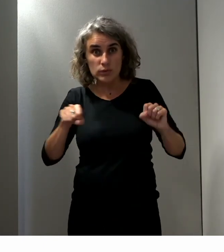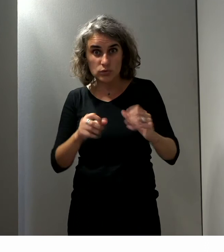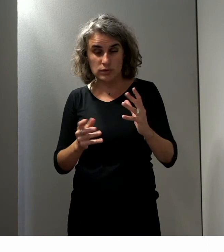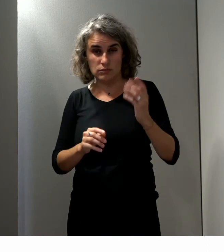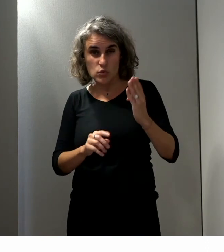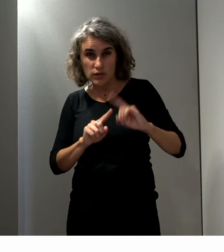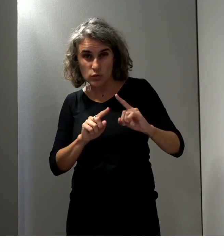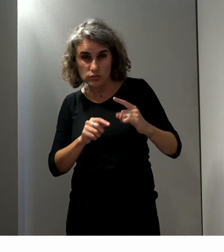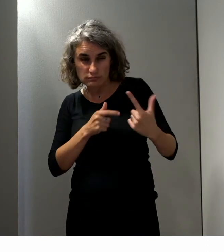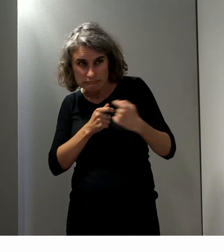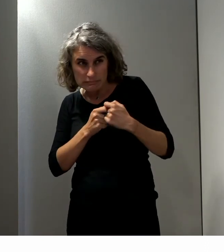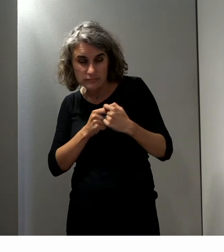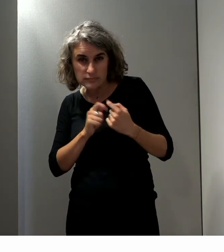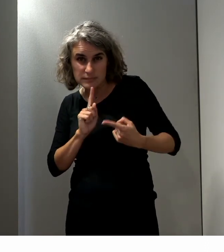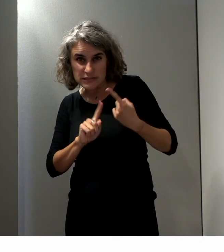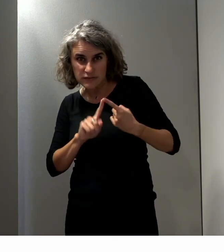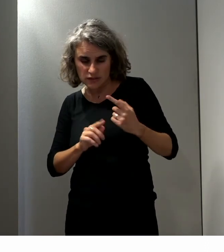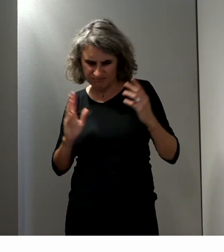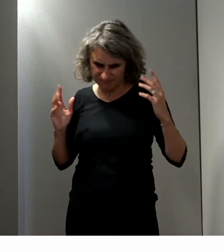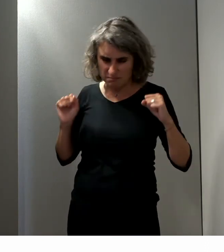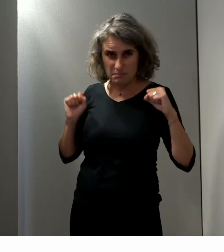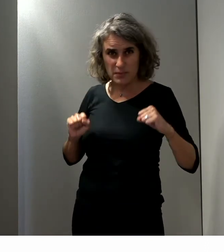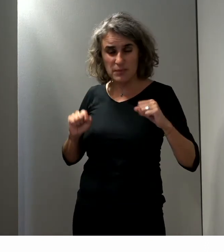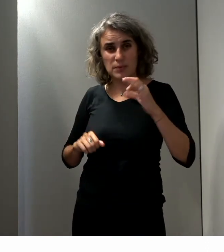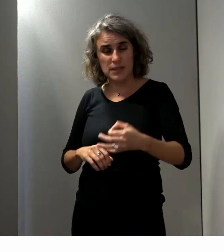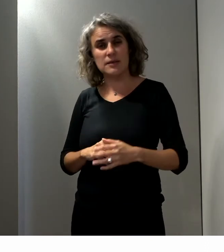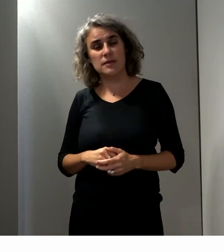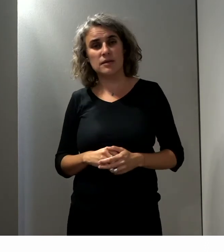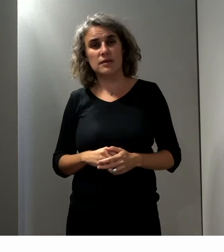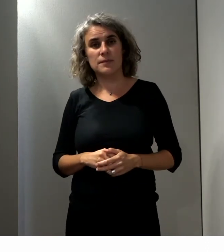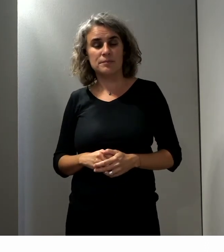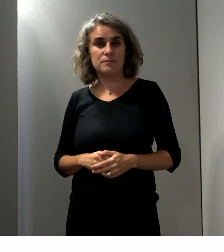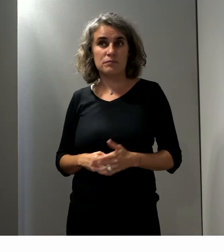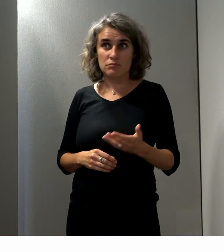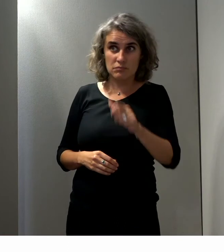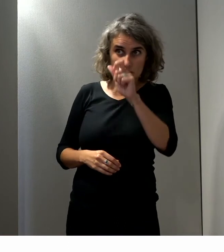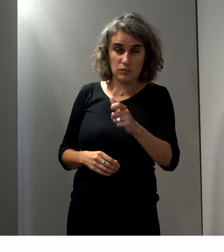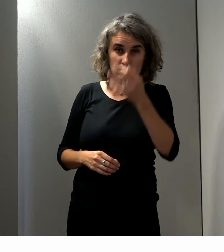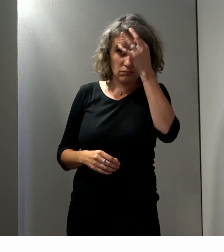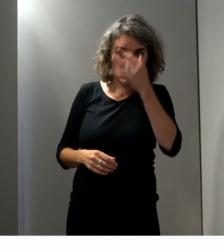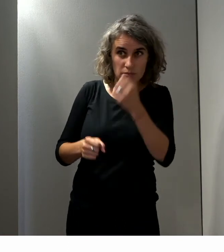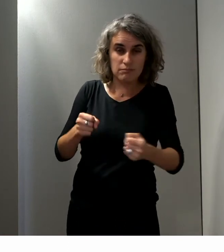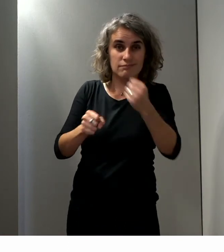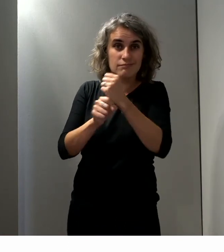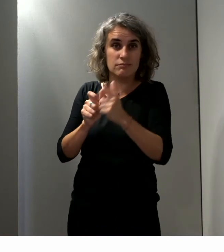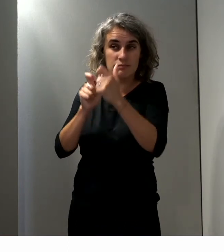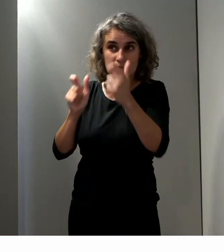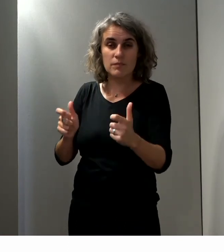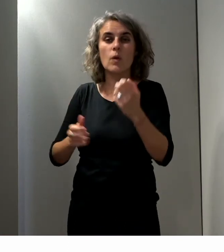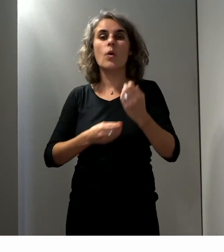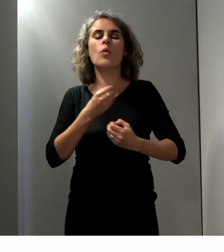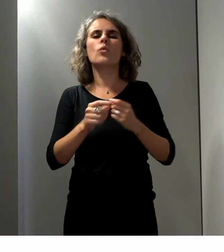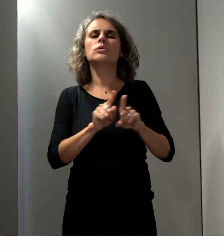on le fait pour un entrepreneur, qui soit d'ailleurs bénéficiaire, qui soit un créateur en situation de handicap, ou bien, je